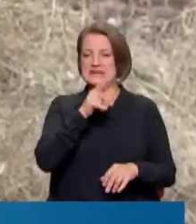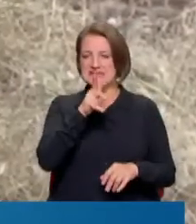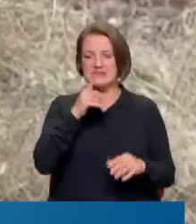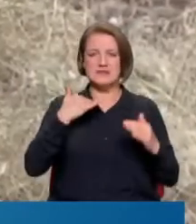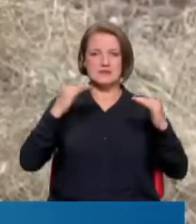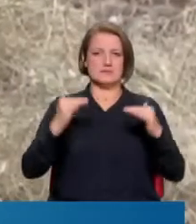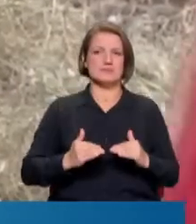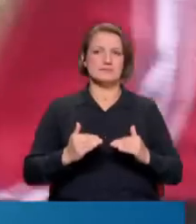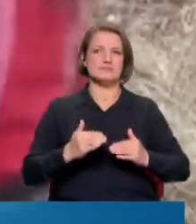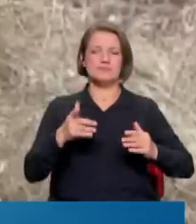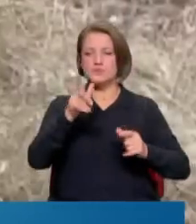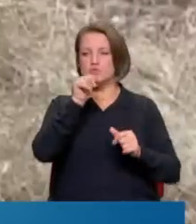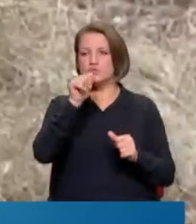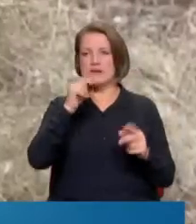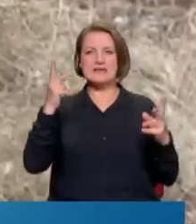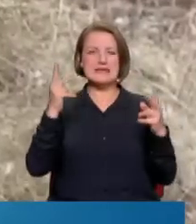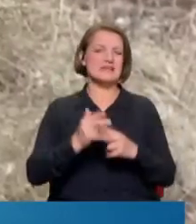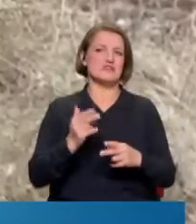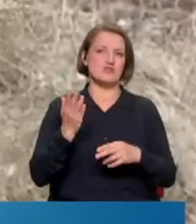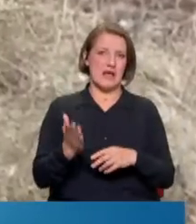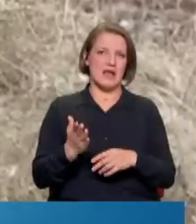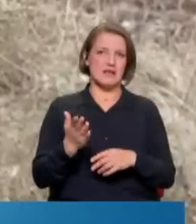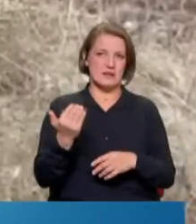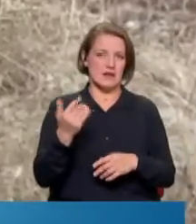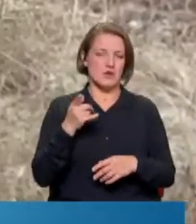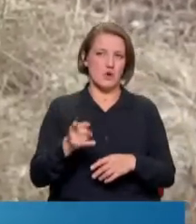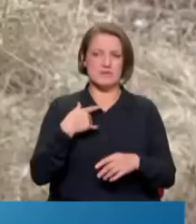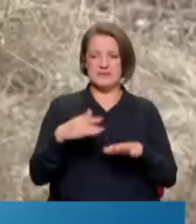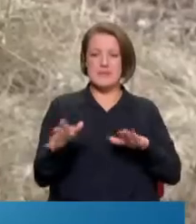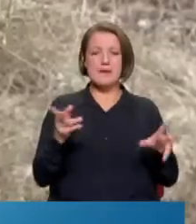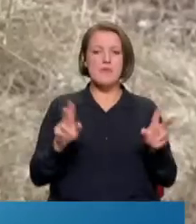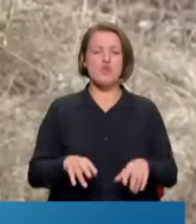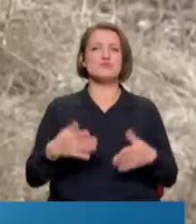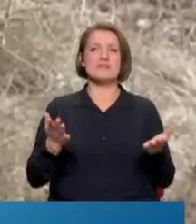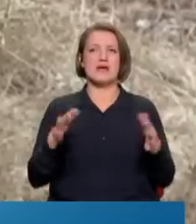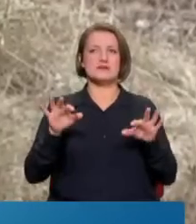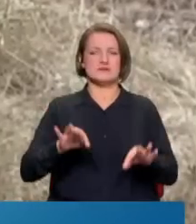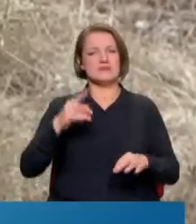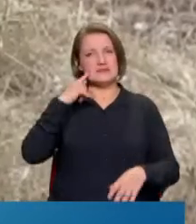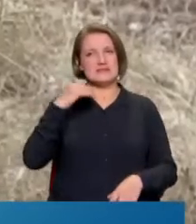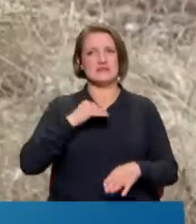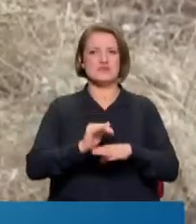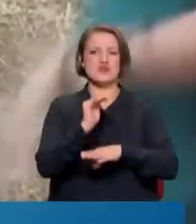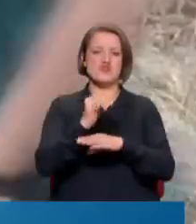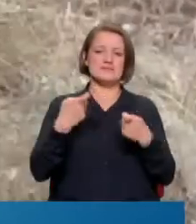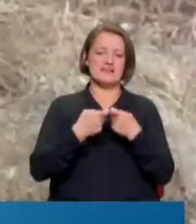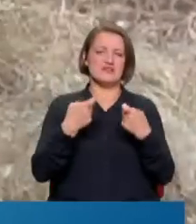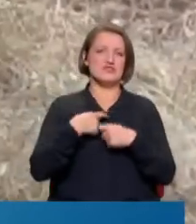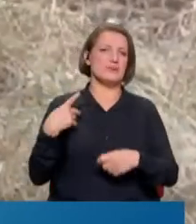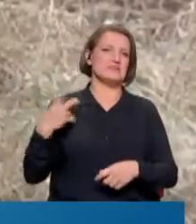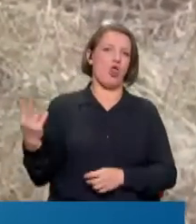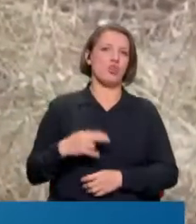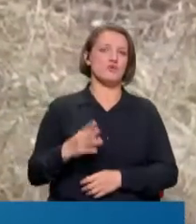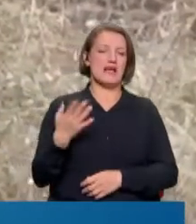kısıldı soğuktan sularımız da kesilmek üzere Yani bizi depremde öldürmediler Ama sanırım yaşam savaşıyla öldürecekler